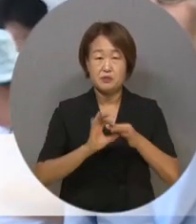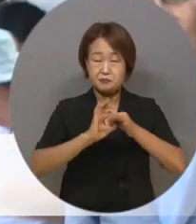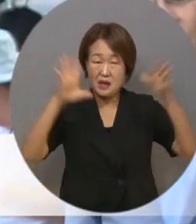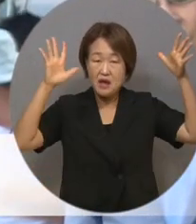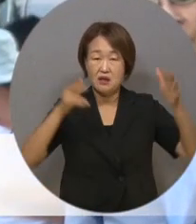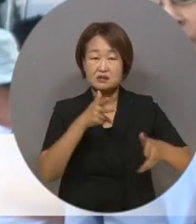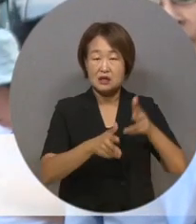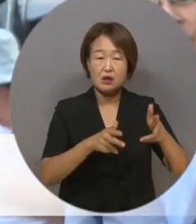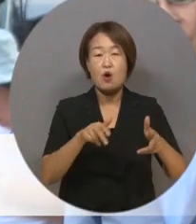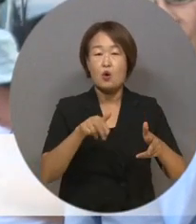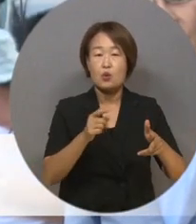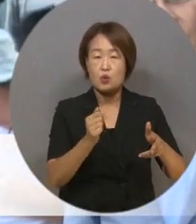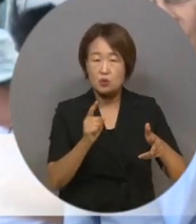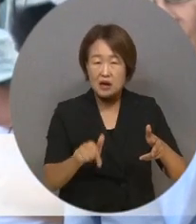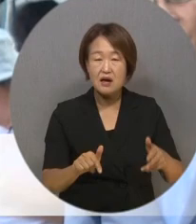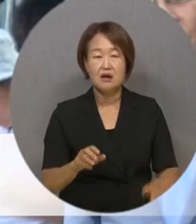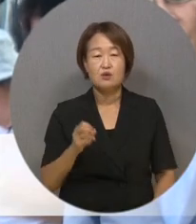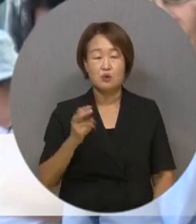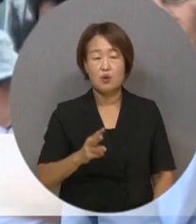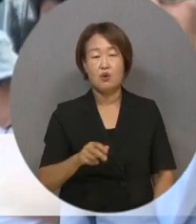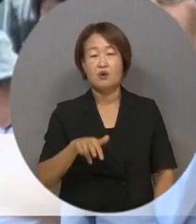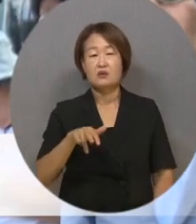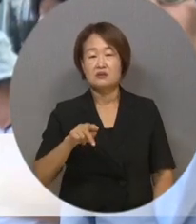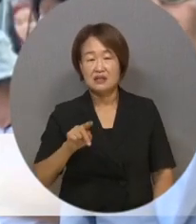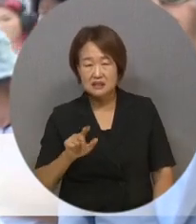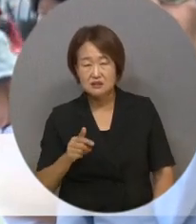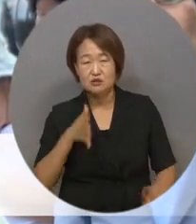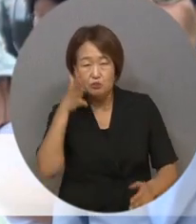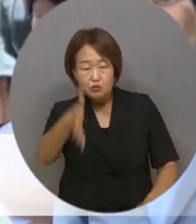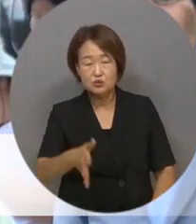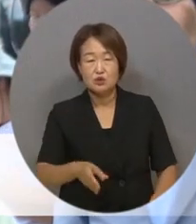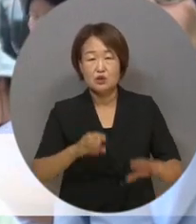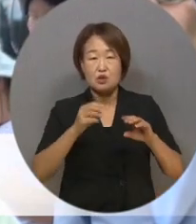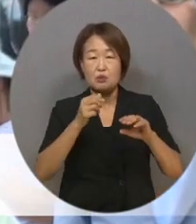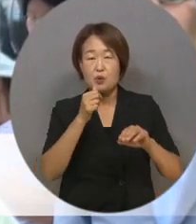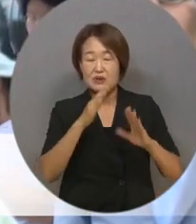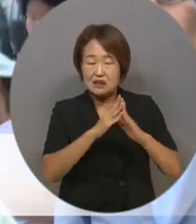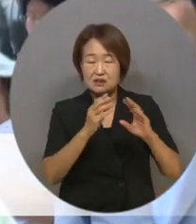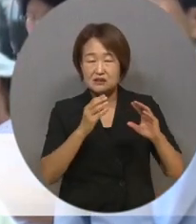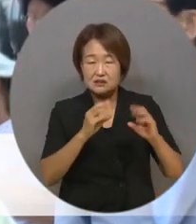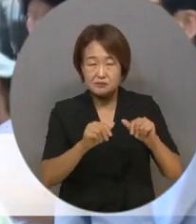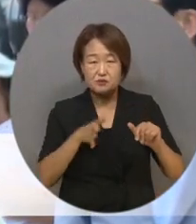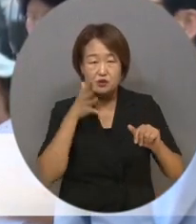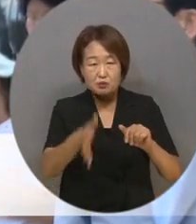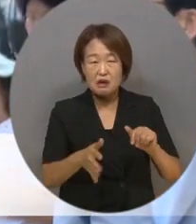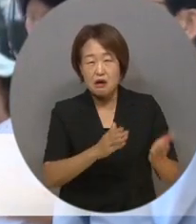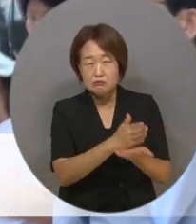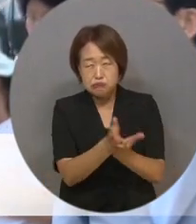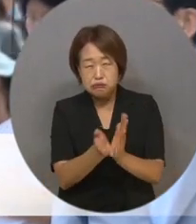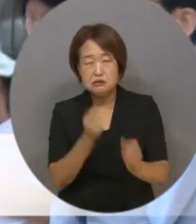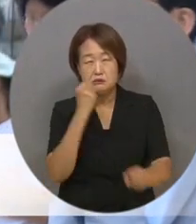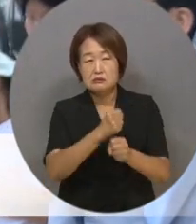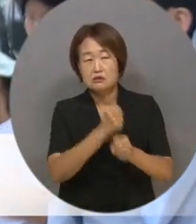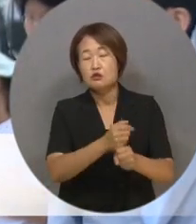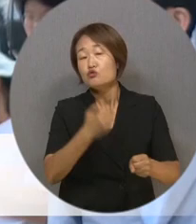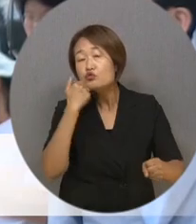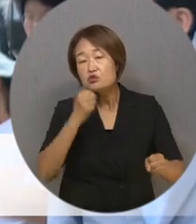없는 비대위의 산업공학, 자산 전문가, 부동산 전문가 등으로 구성되어